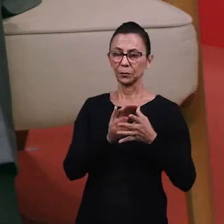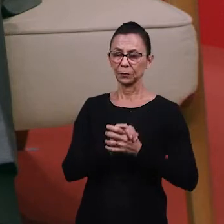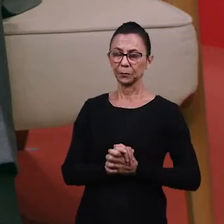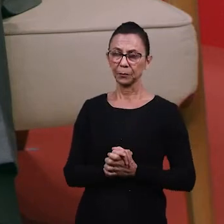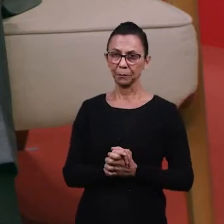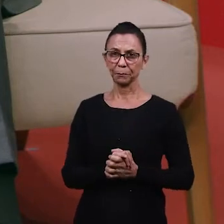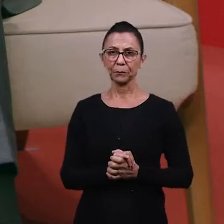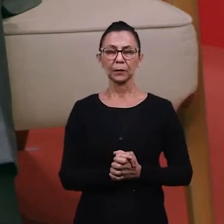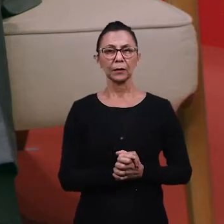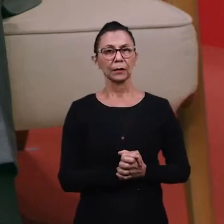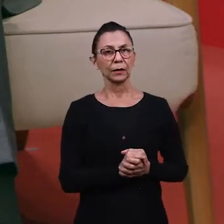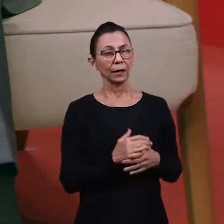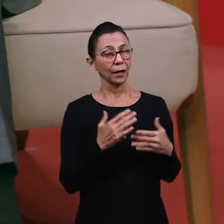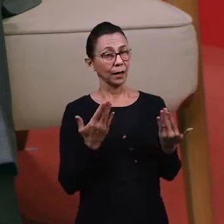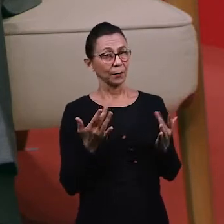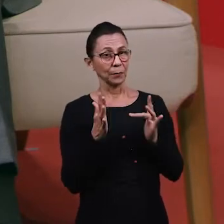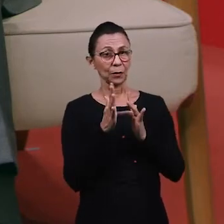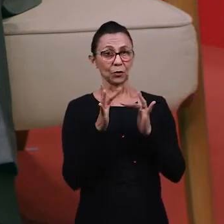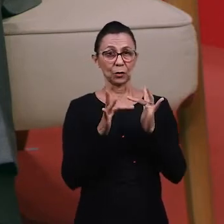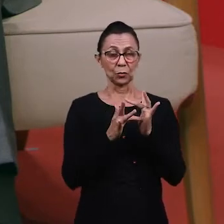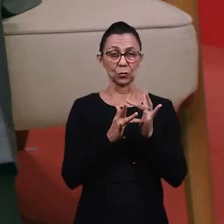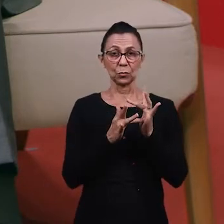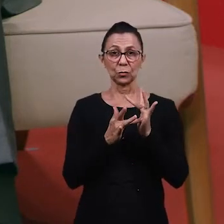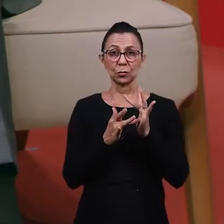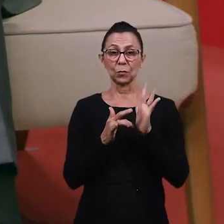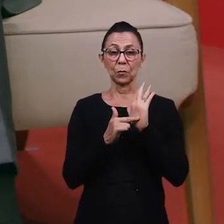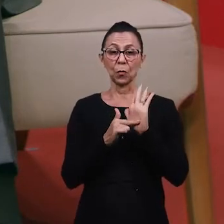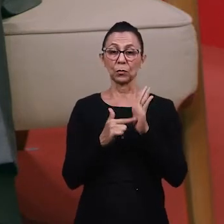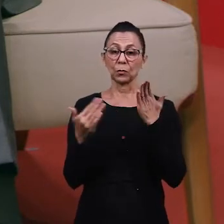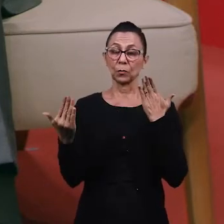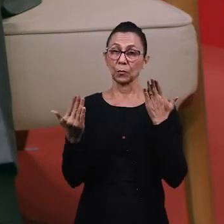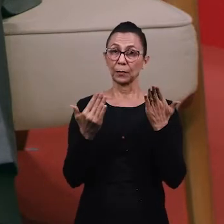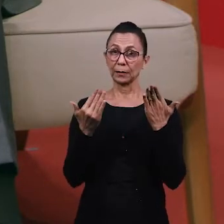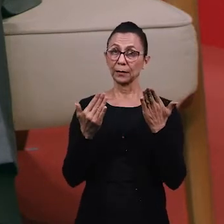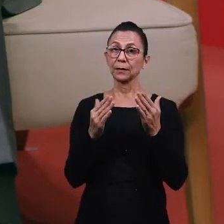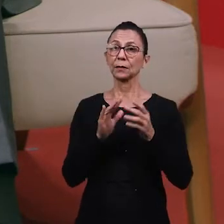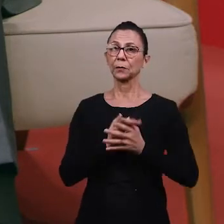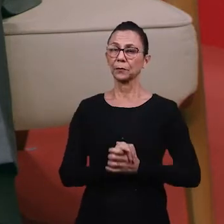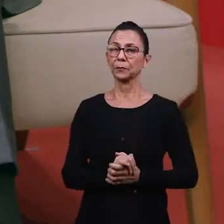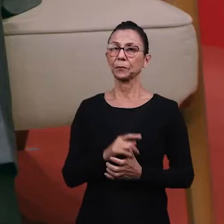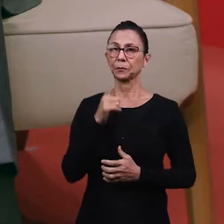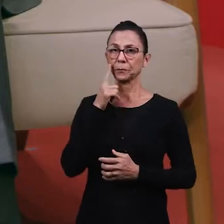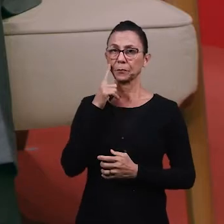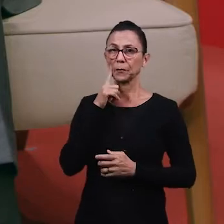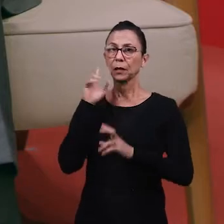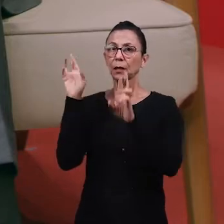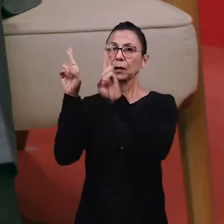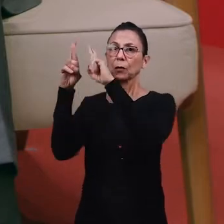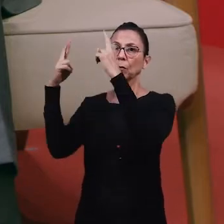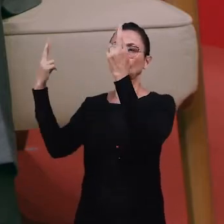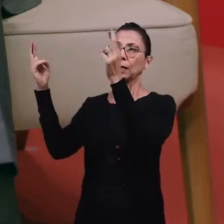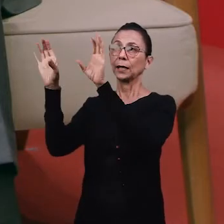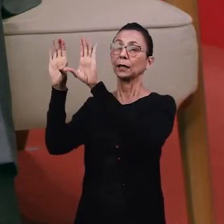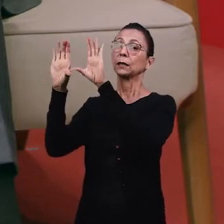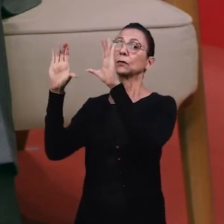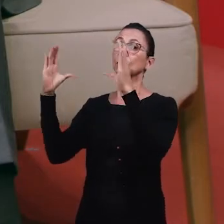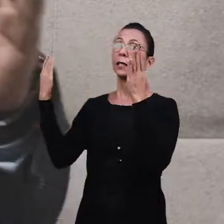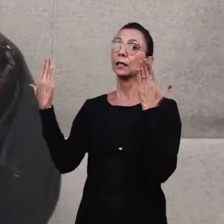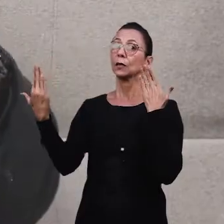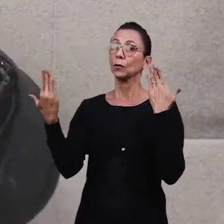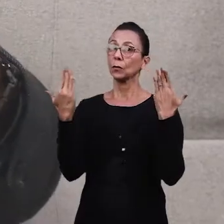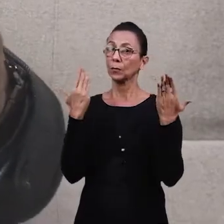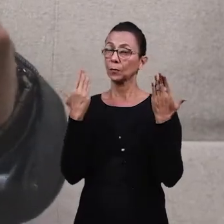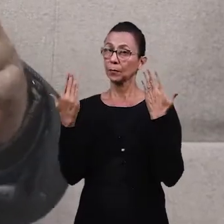deux personnages, le roi et son fils. Comment on peut faire cette application à ce moment de